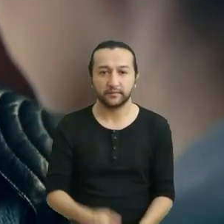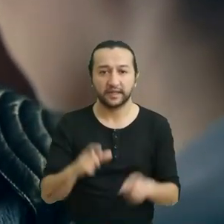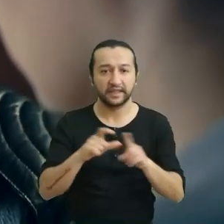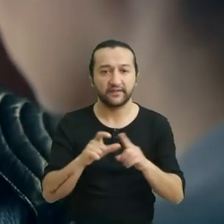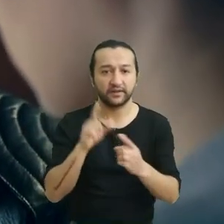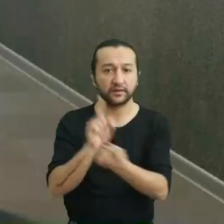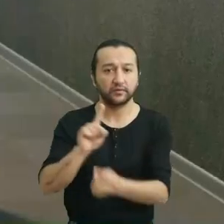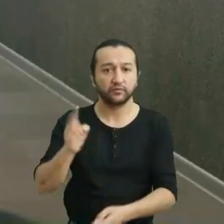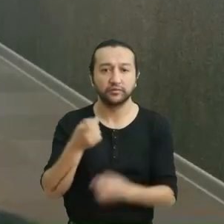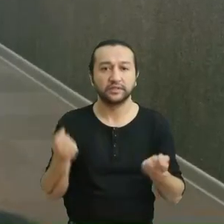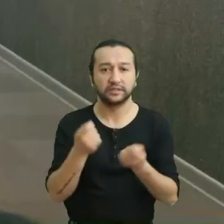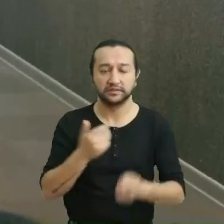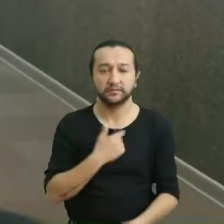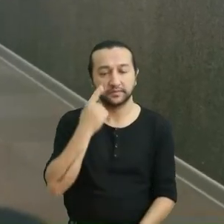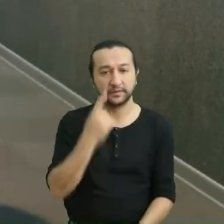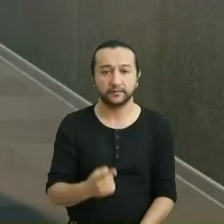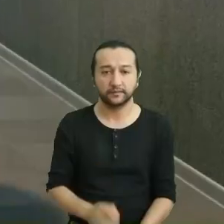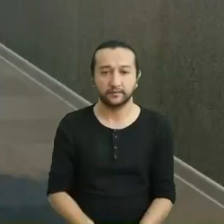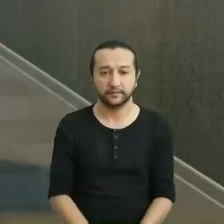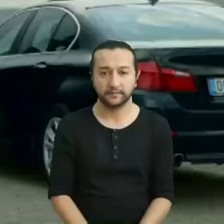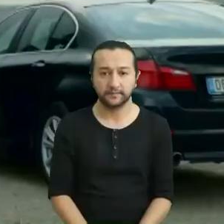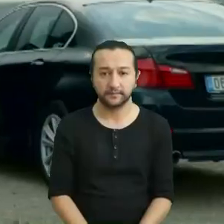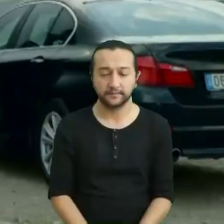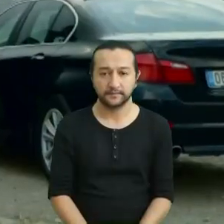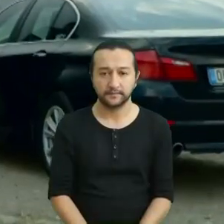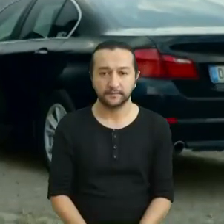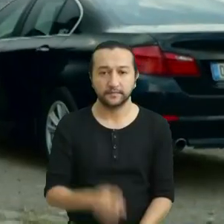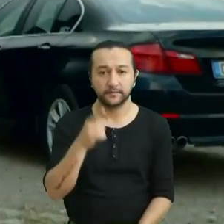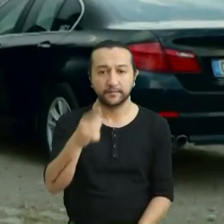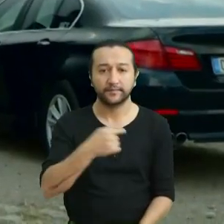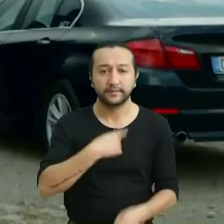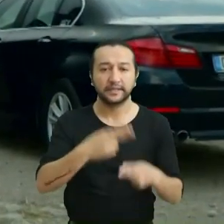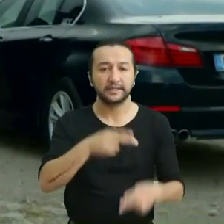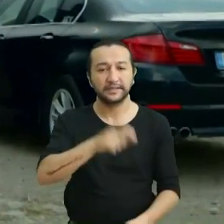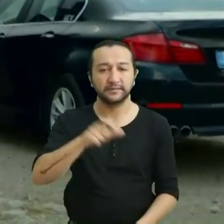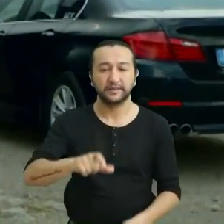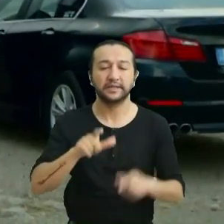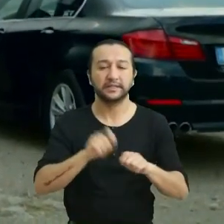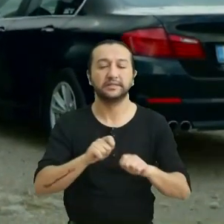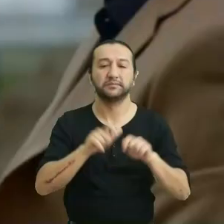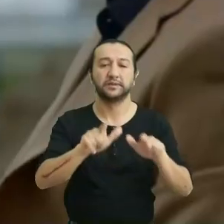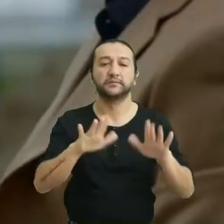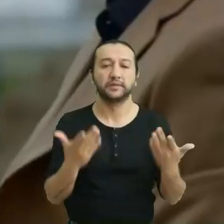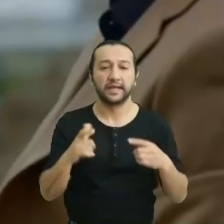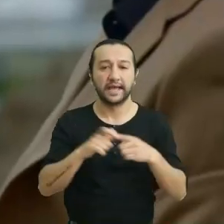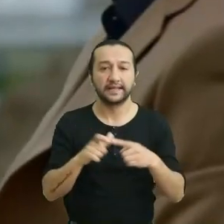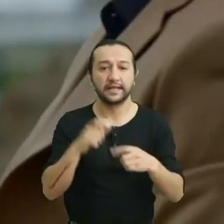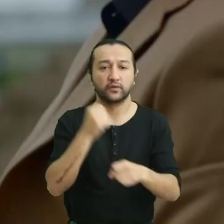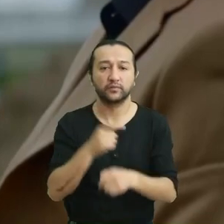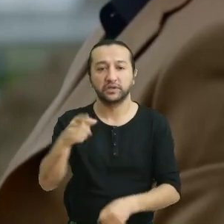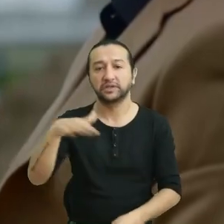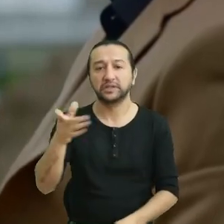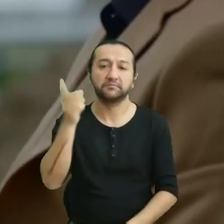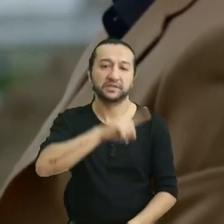Devran'a ulaşmaya çalışacağım. Yürüdüler. Benim isimlerle işim olmaz. Ender Gümüş gider,